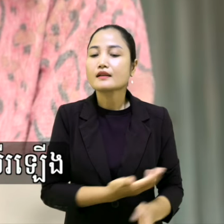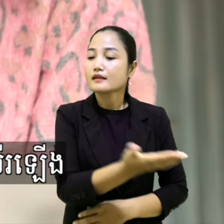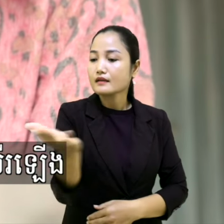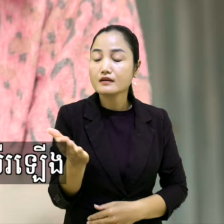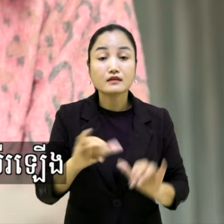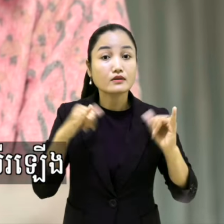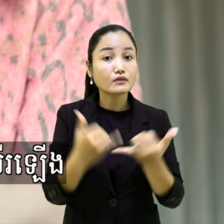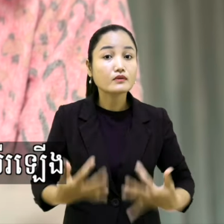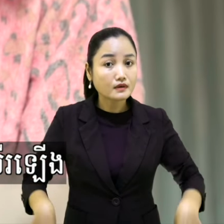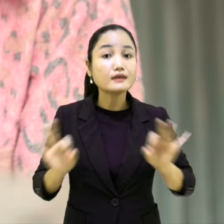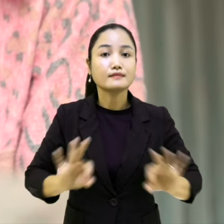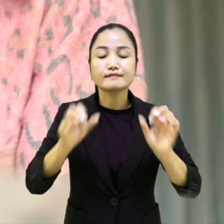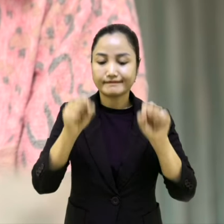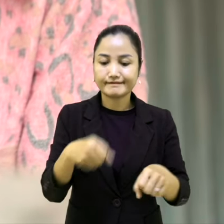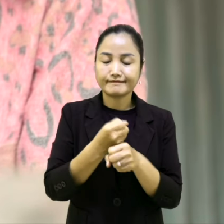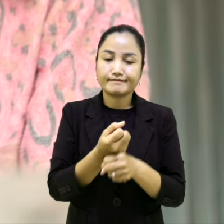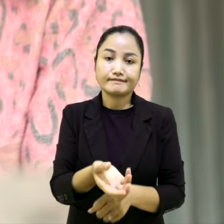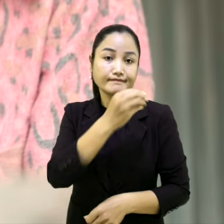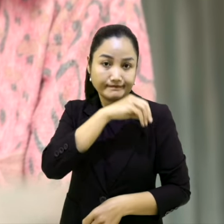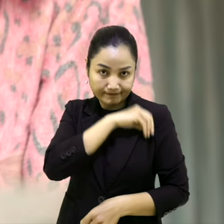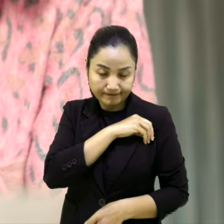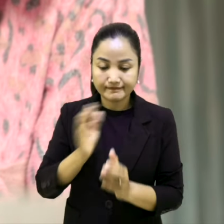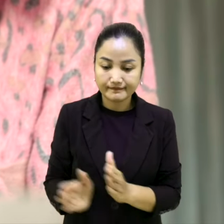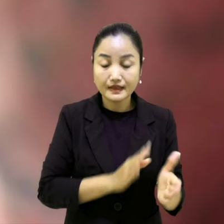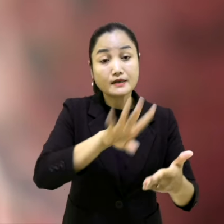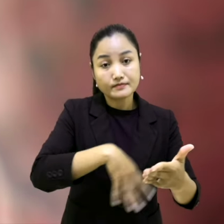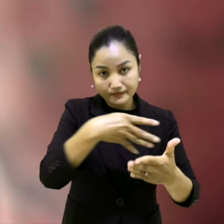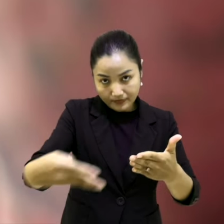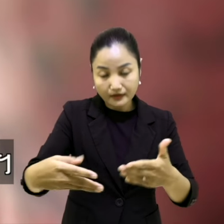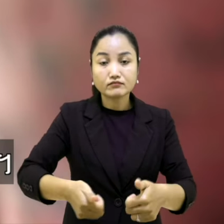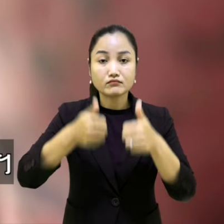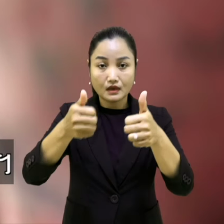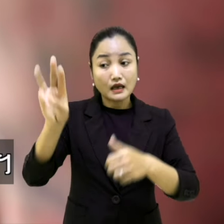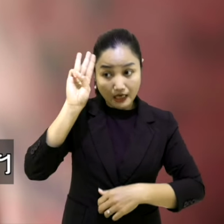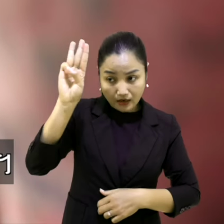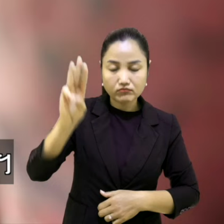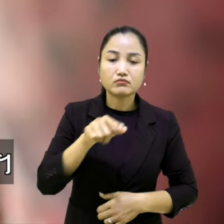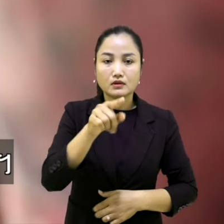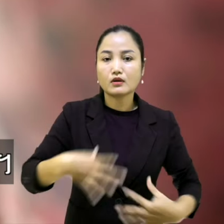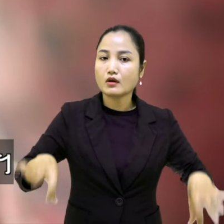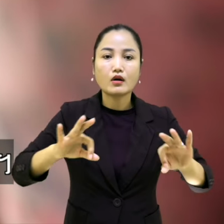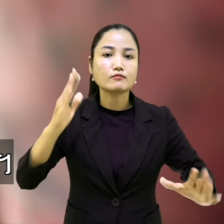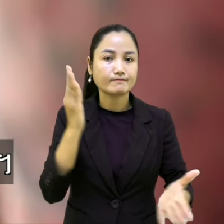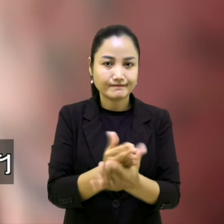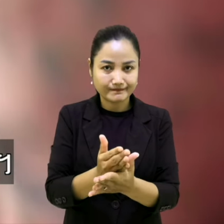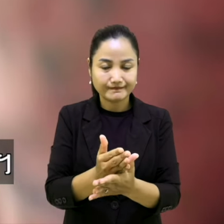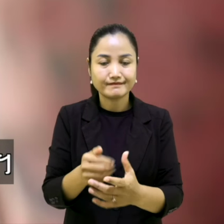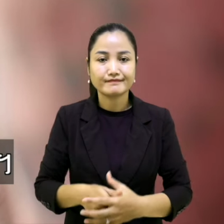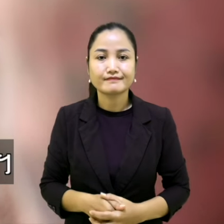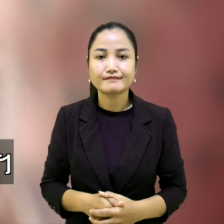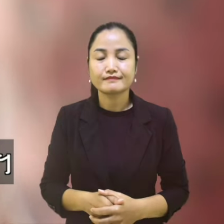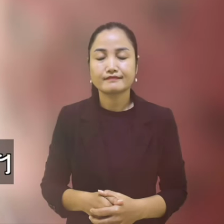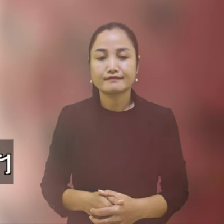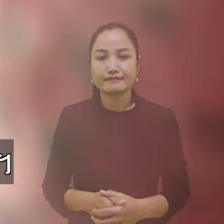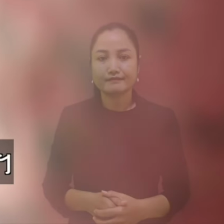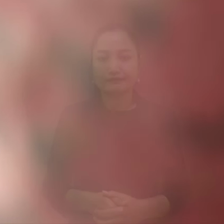vật cùng rồng nâng bà xa làng đòi phụ quát ách bằng càn bạ chùm nốl, tiếp chóm phàn cà nà cốt, nâng thân nế bán nửa ca chạ chánh